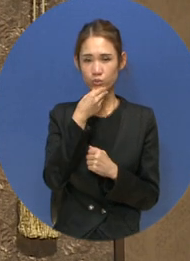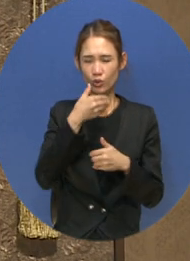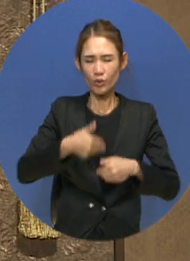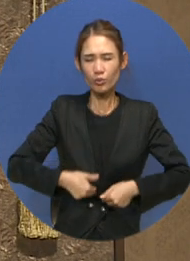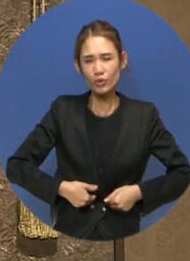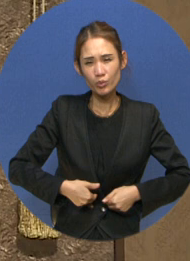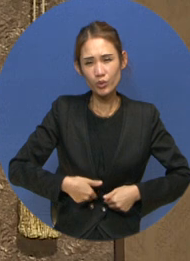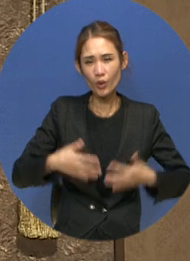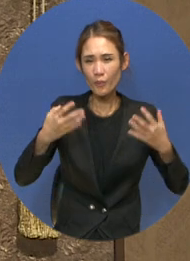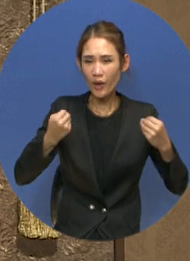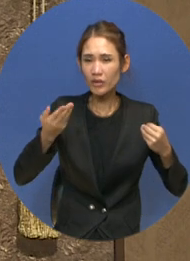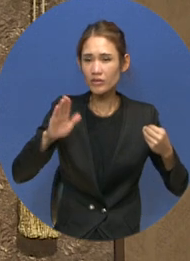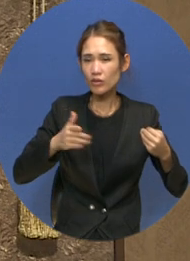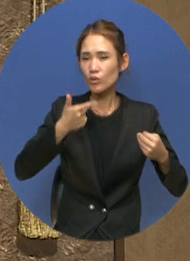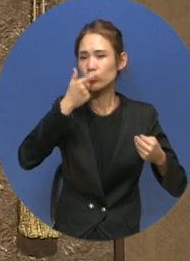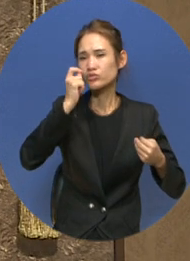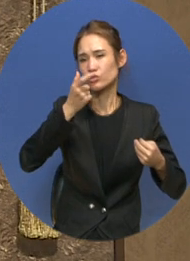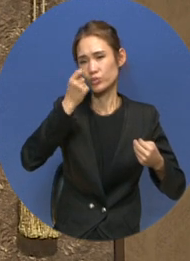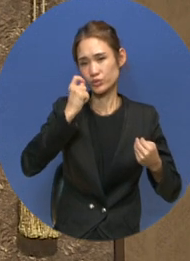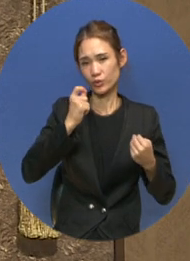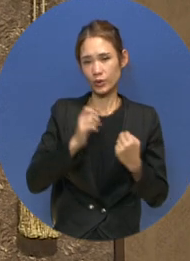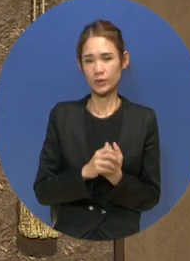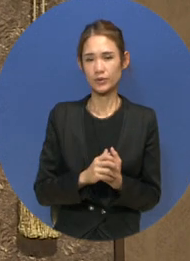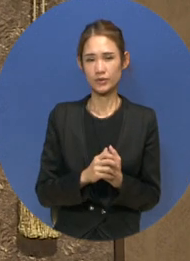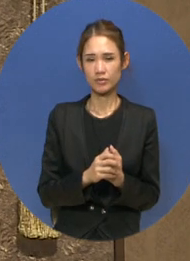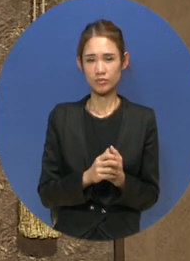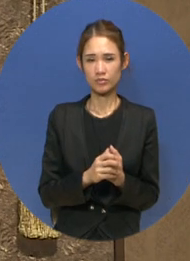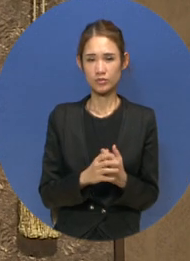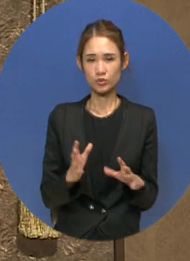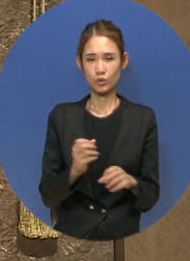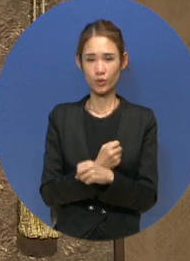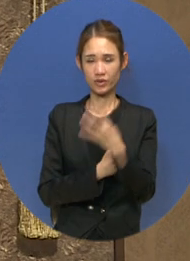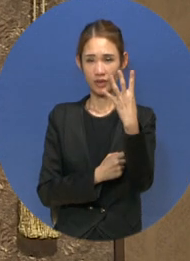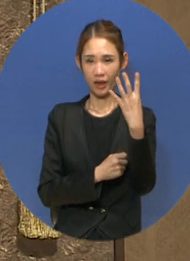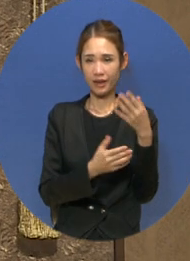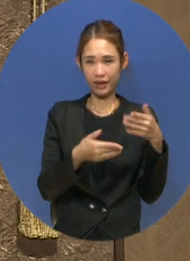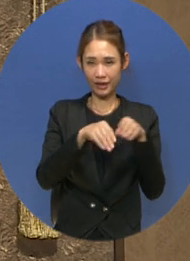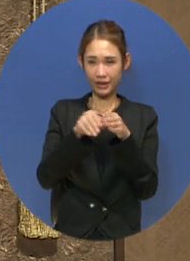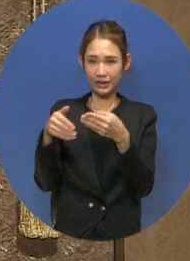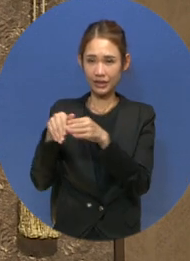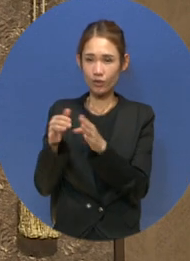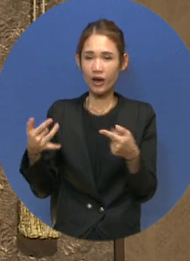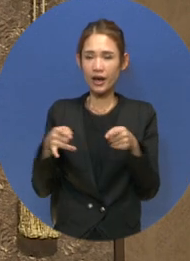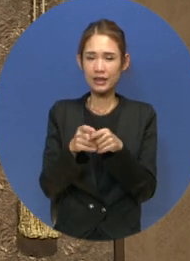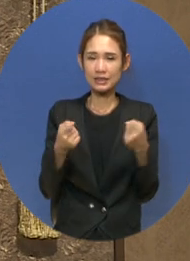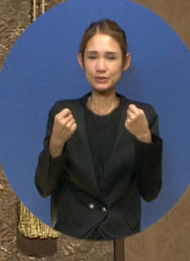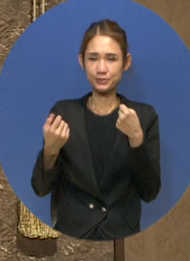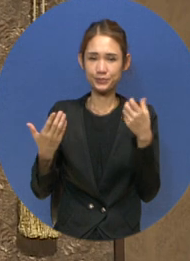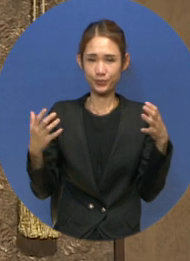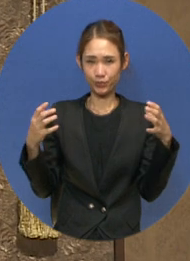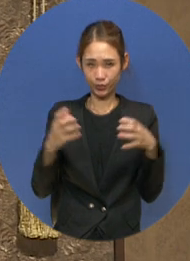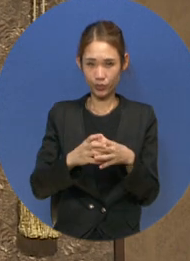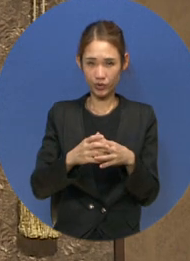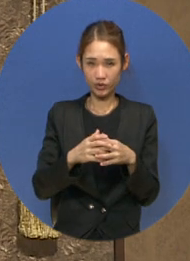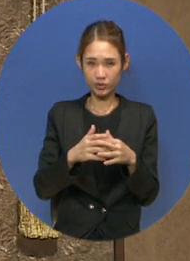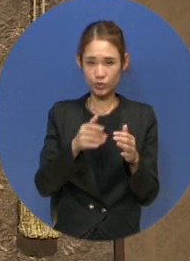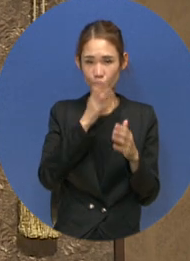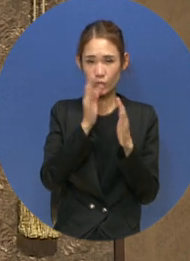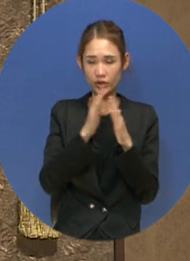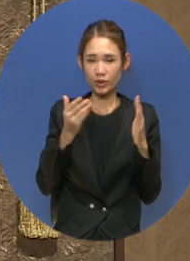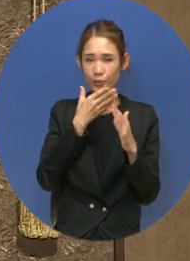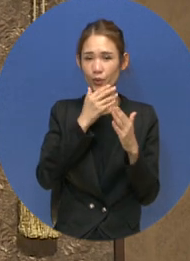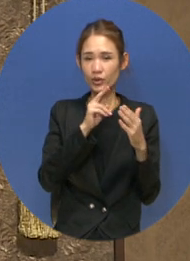비해서 인프라가 상당히 부족한 그러네요. 상황입니다. 그래서 이제 네 개의 기관과 함께 힘을 모아서 영등포 재가노인복지센터